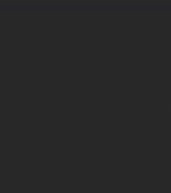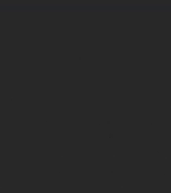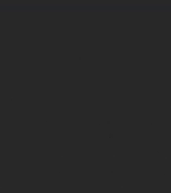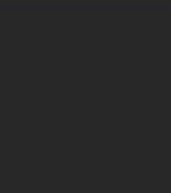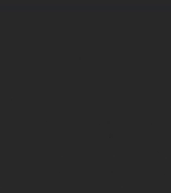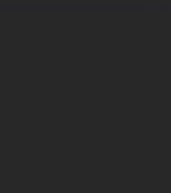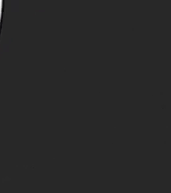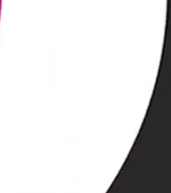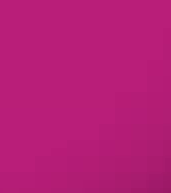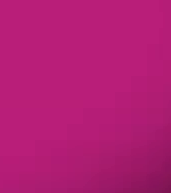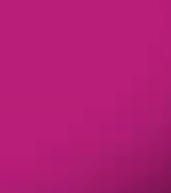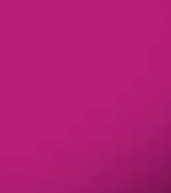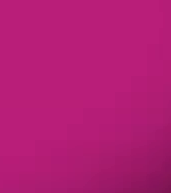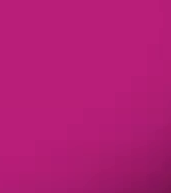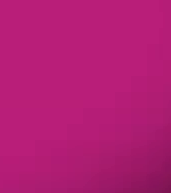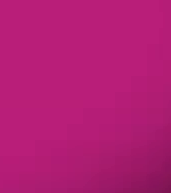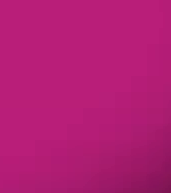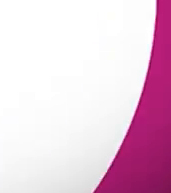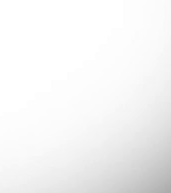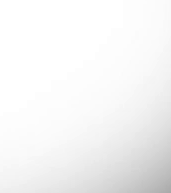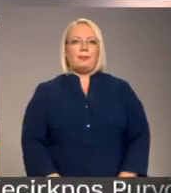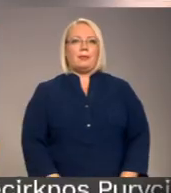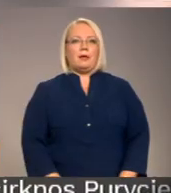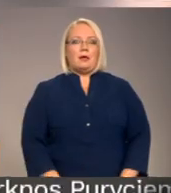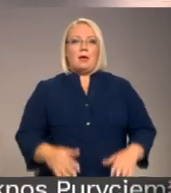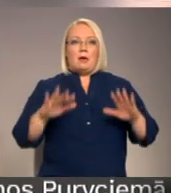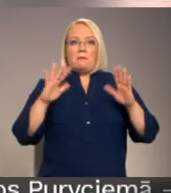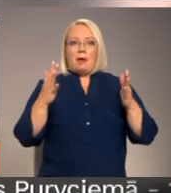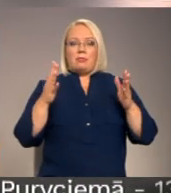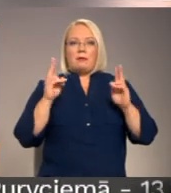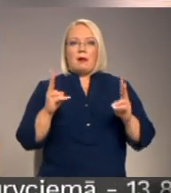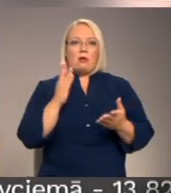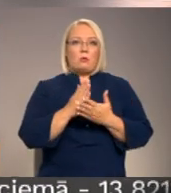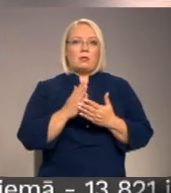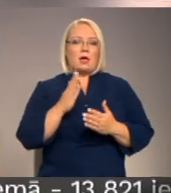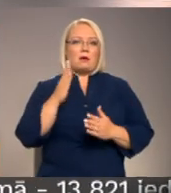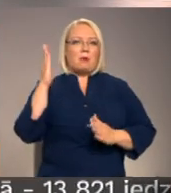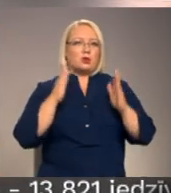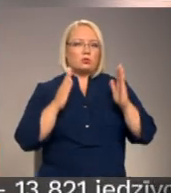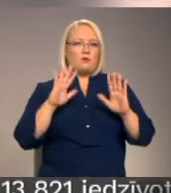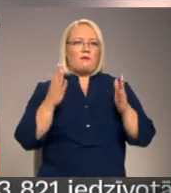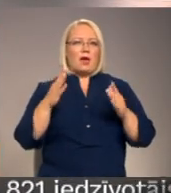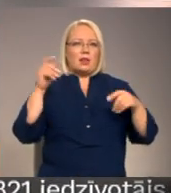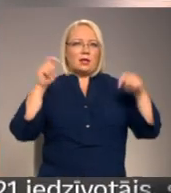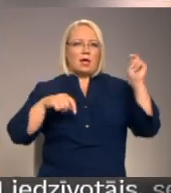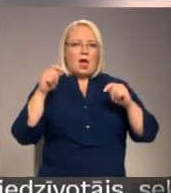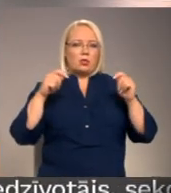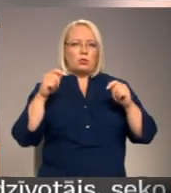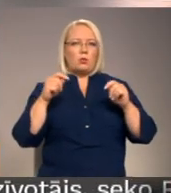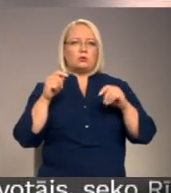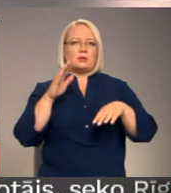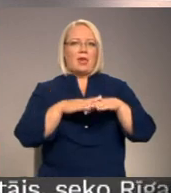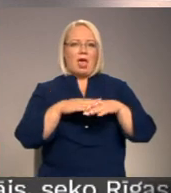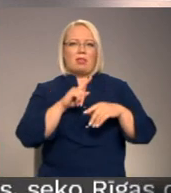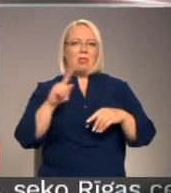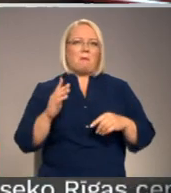Re, viss ēters ir te! Bet kā rit balsošana un vai lietus būtu aizbiedējis daļu balsotāju? To